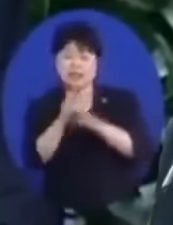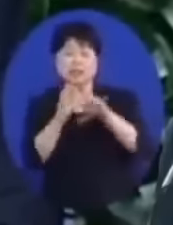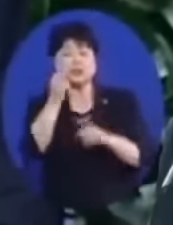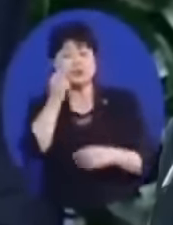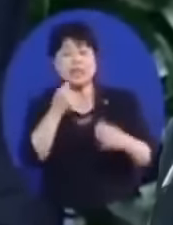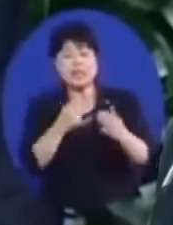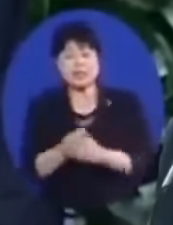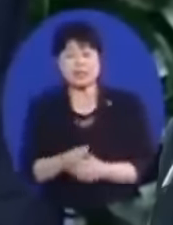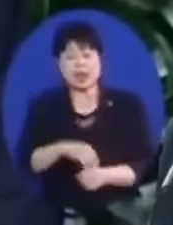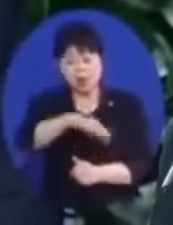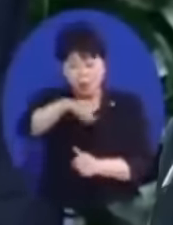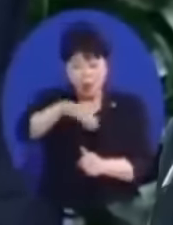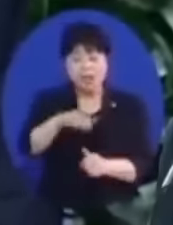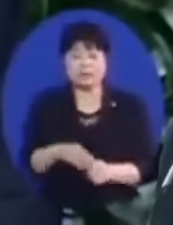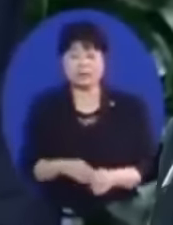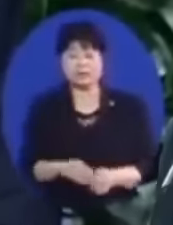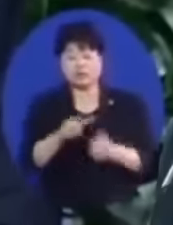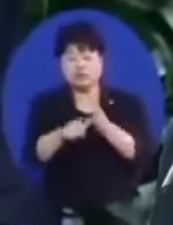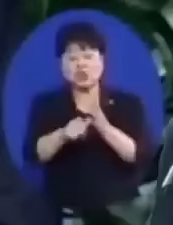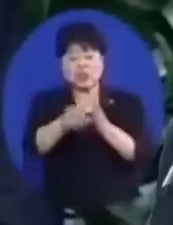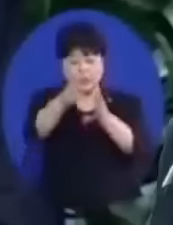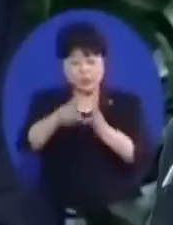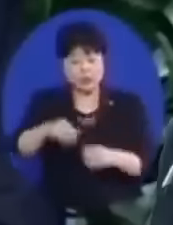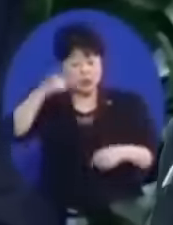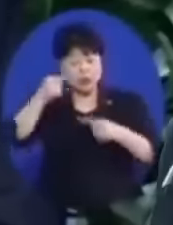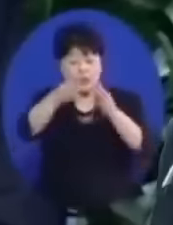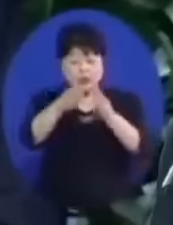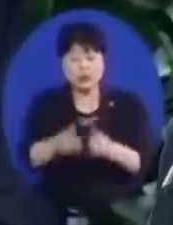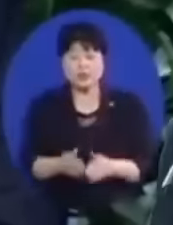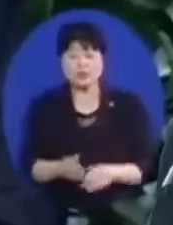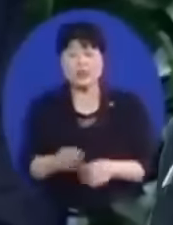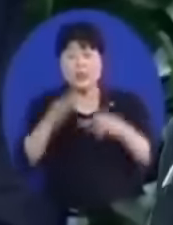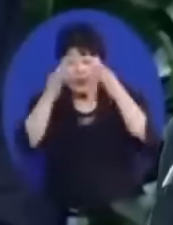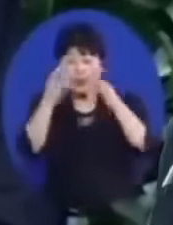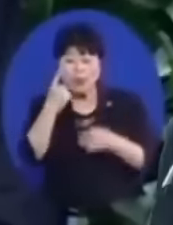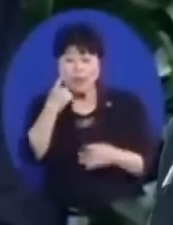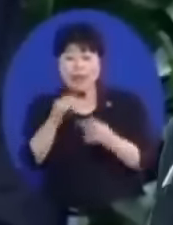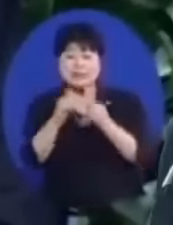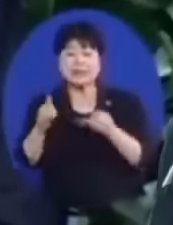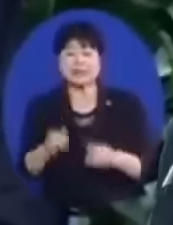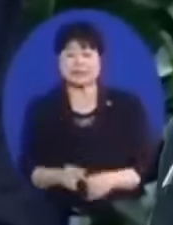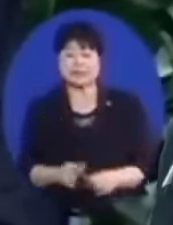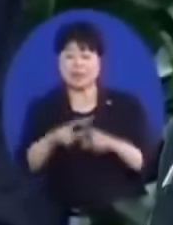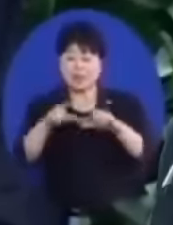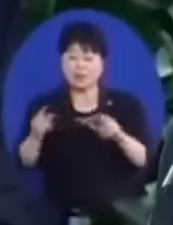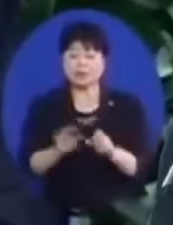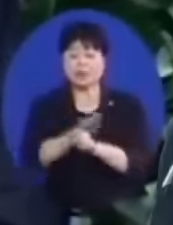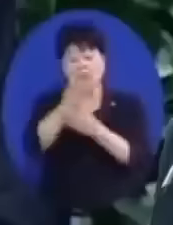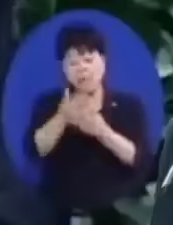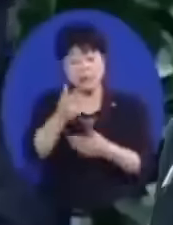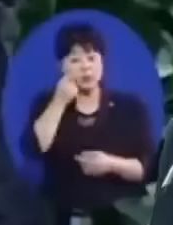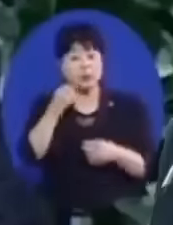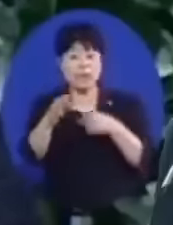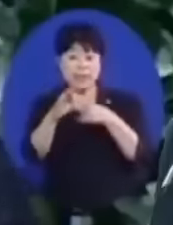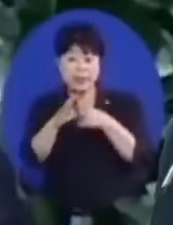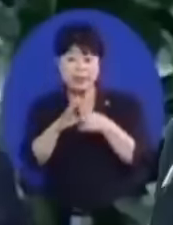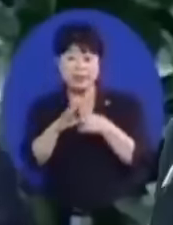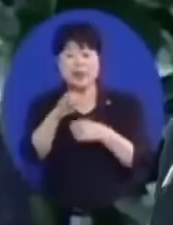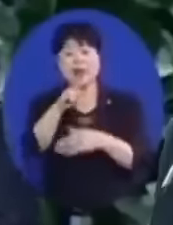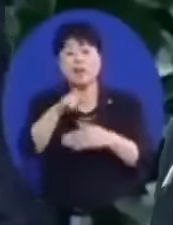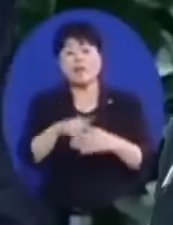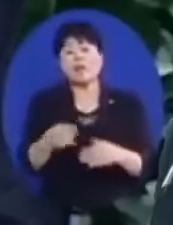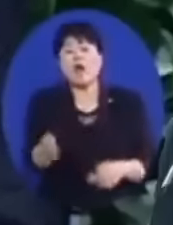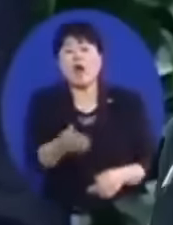때문에 주위 환경의 사물을 통해서 메꾸어 보려고 하는 것입니다. 사람들은 일반적으로 사랑을 받지 못하면